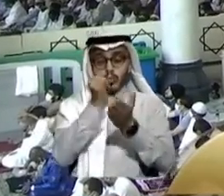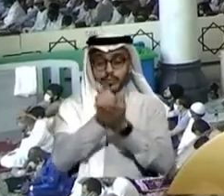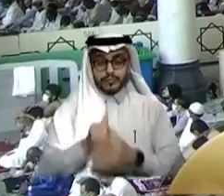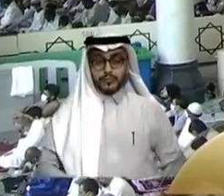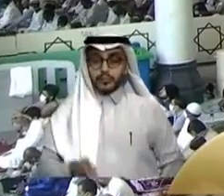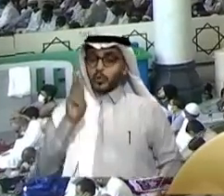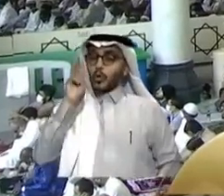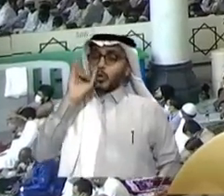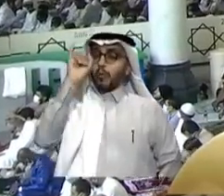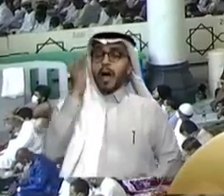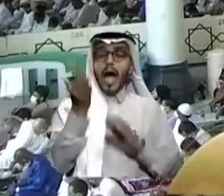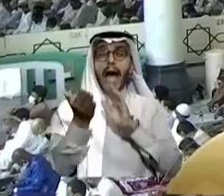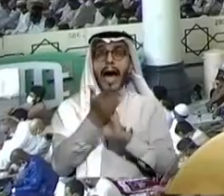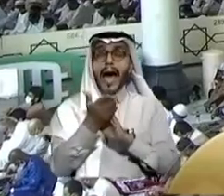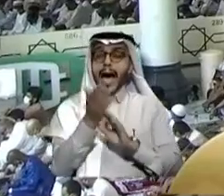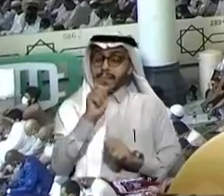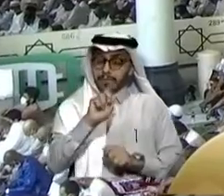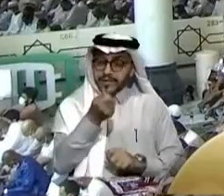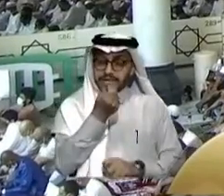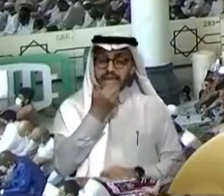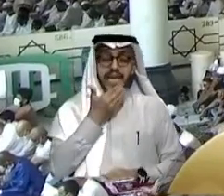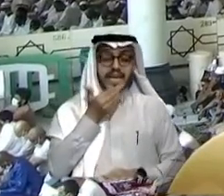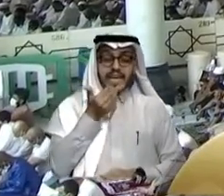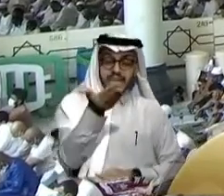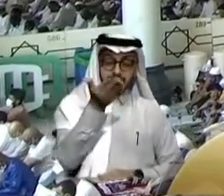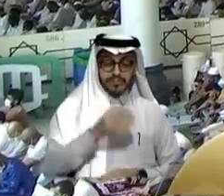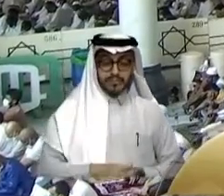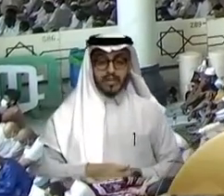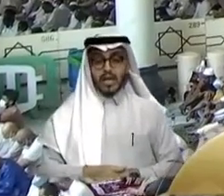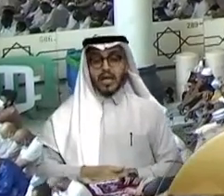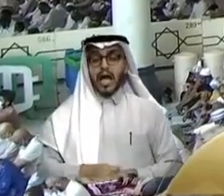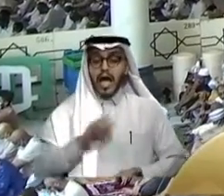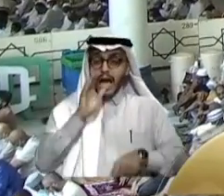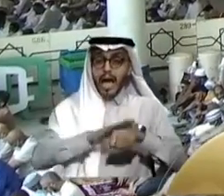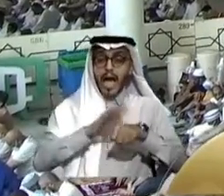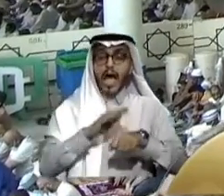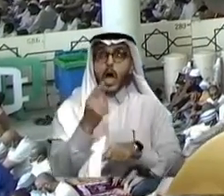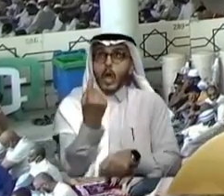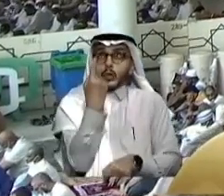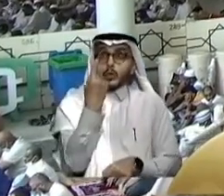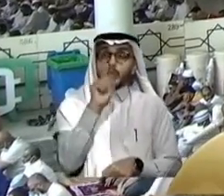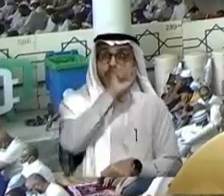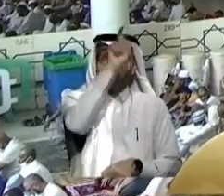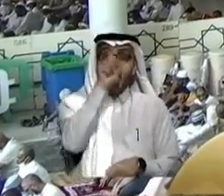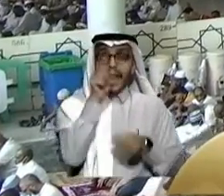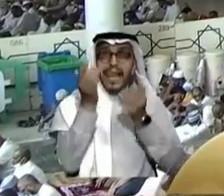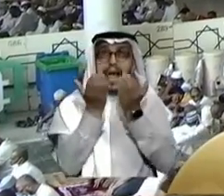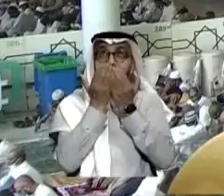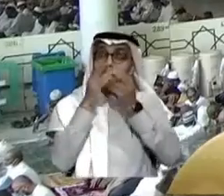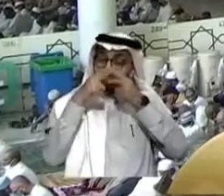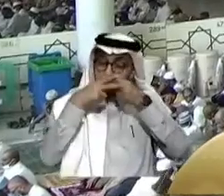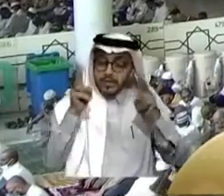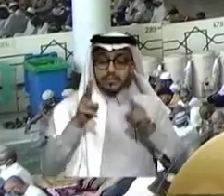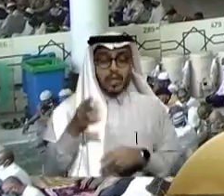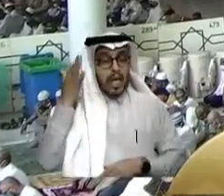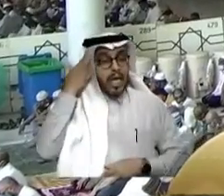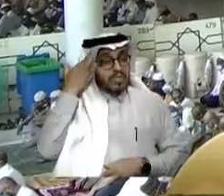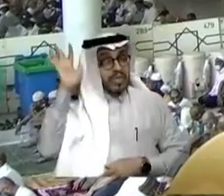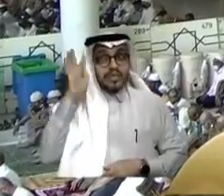ثم جعل في يدك مفاتيح خزائنه بما أذن لك من مسألته، فمتى